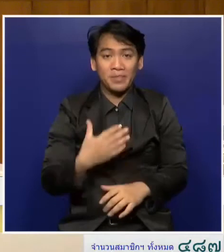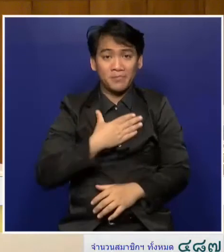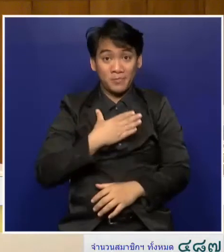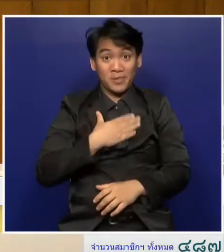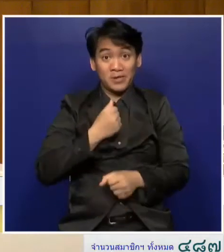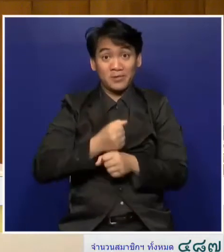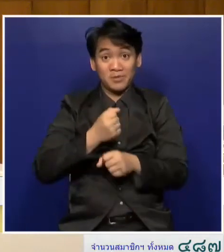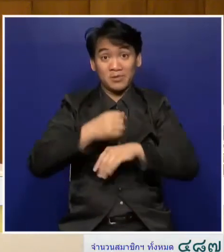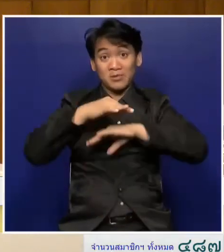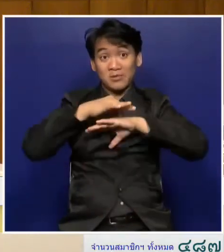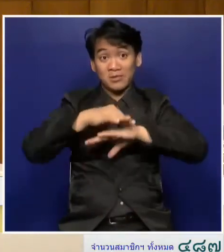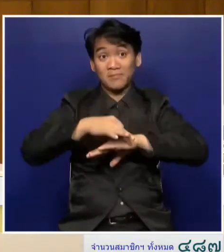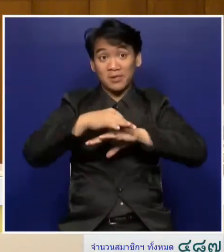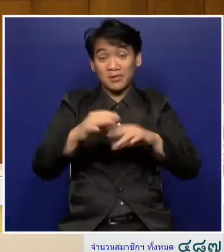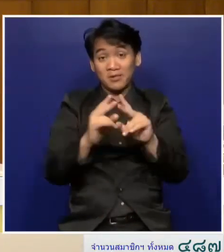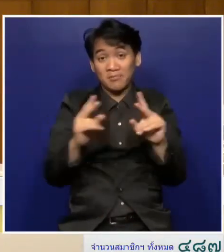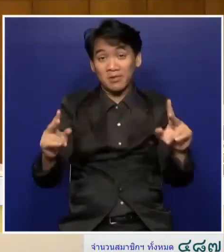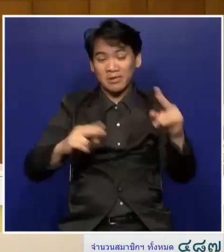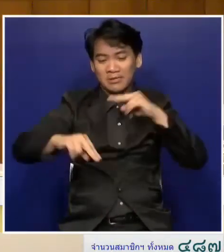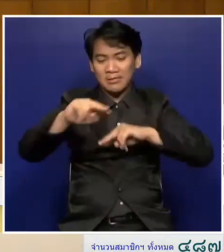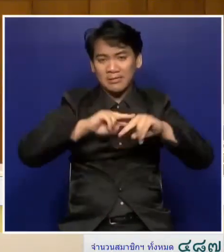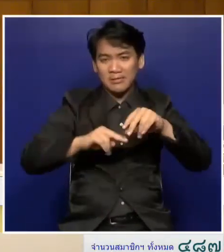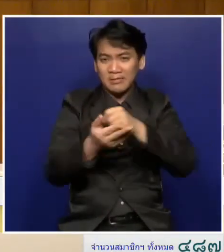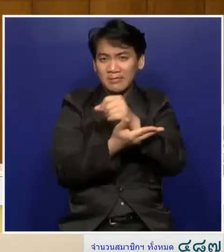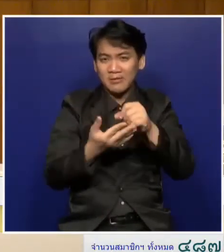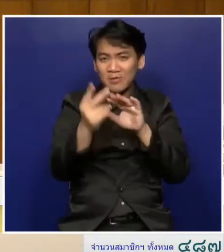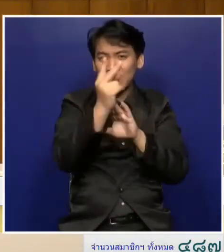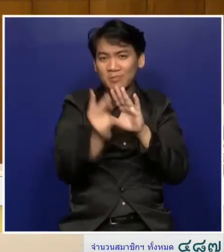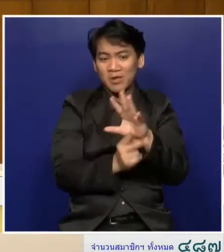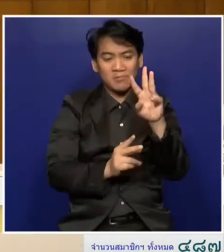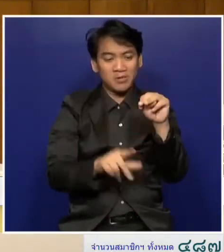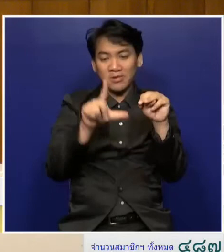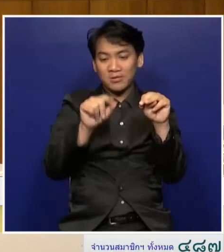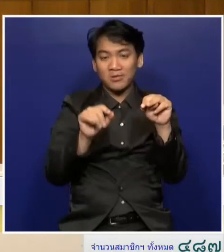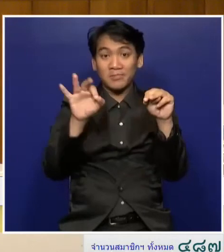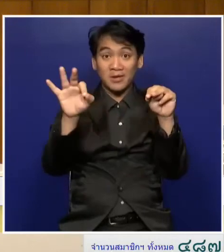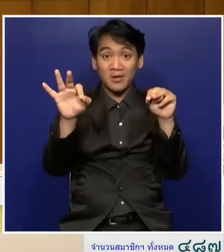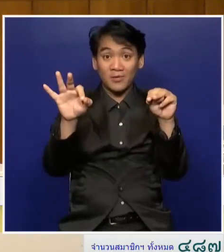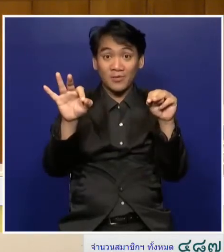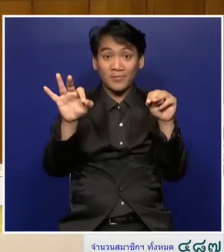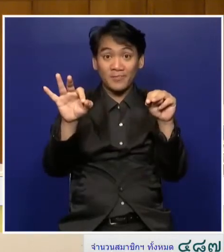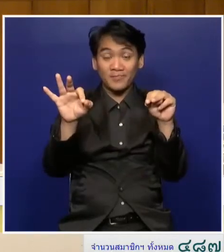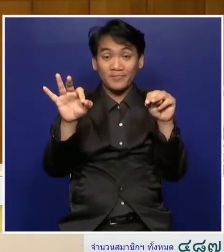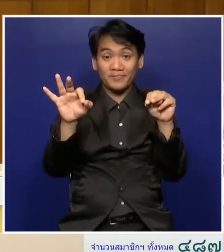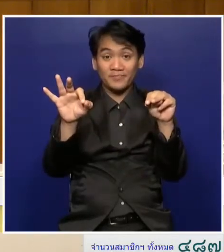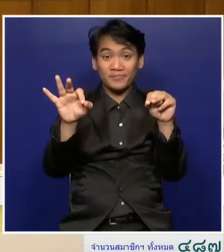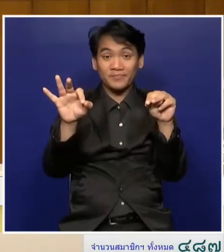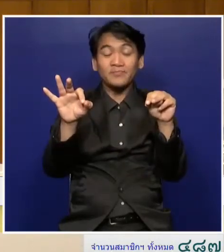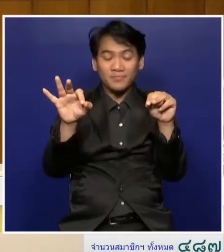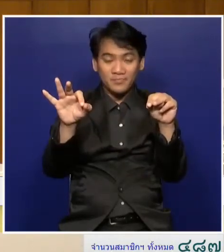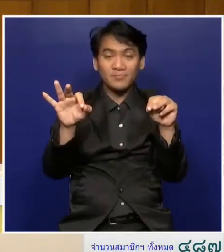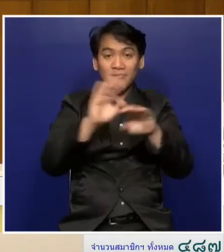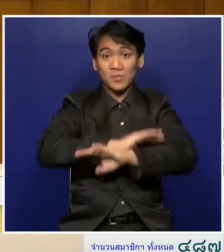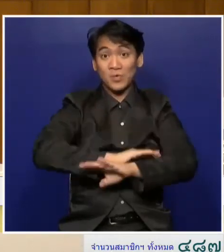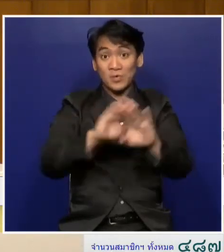วิสามันประมวลยาเสบติดซึ่งในมาตราย 29 ได้มีการยกเลิกคำ